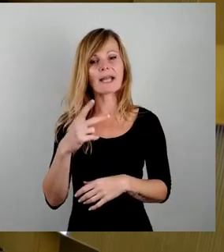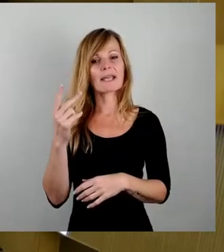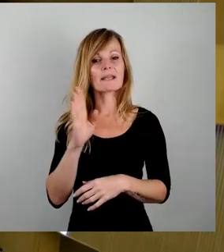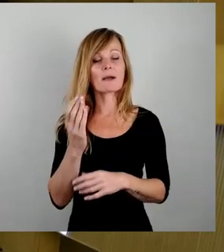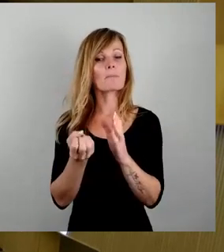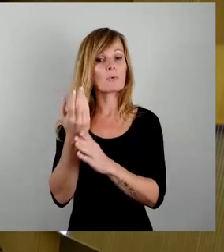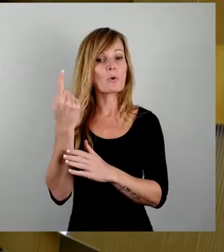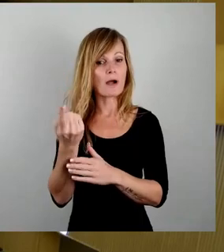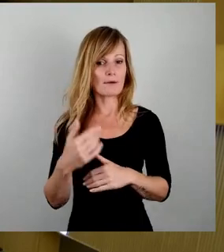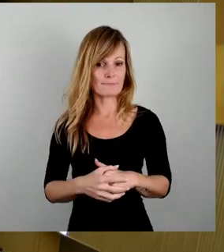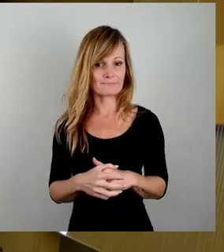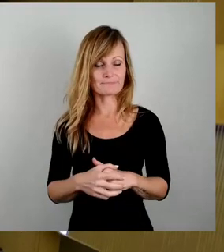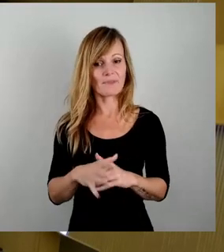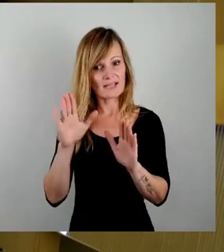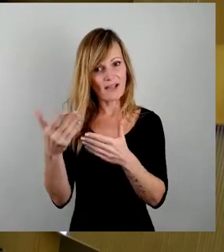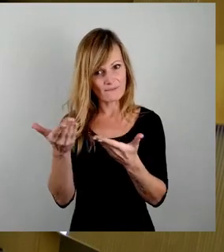Karin Plühr, darf ich Sie nach vorne bitten?